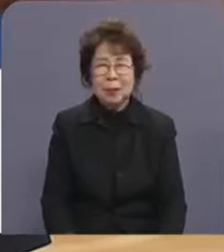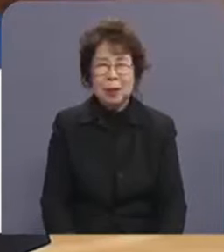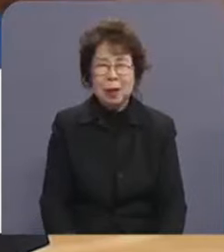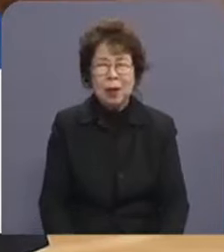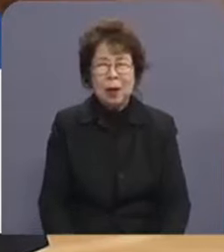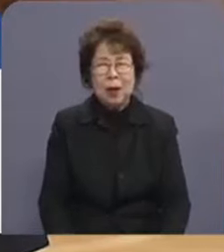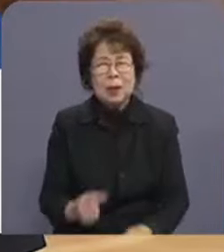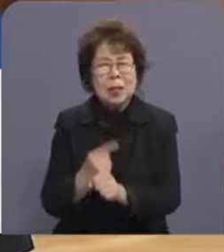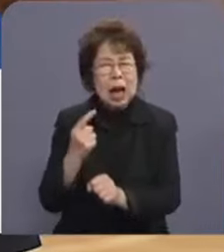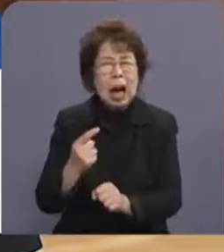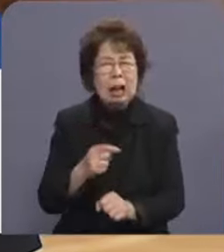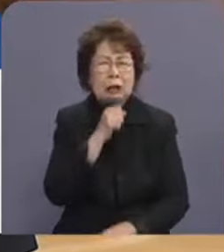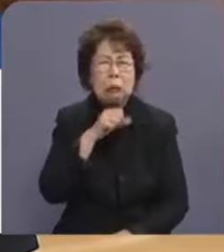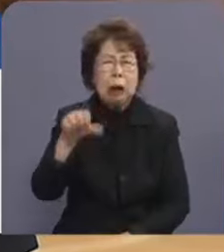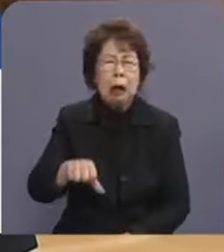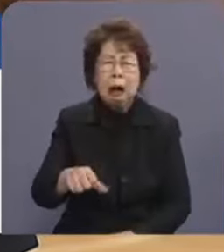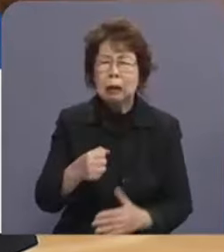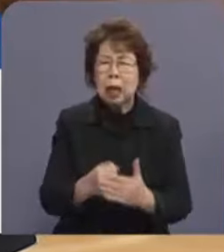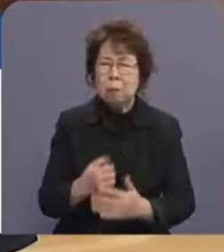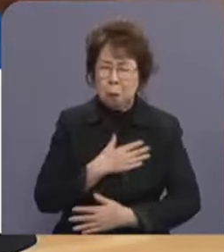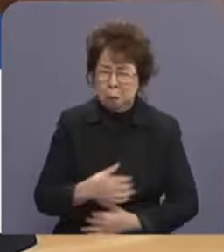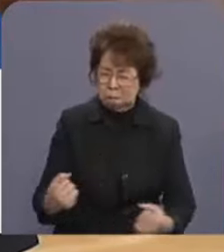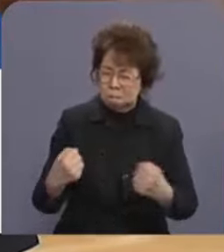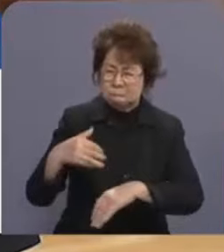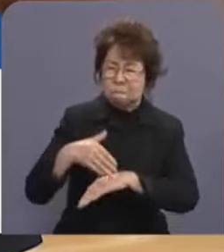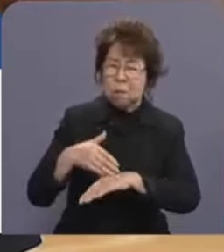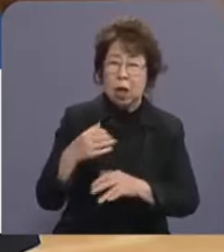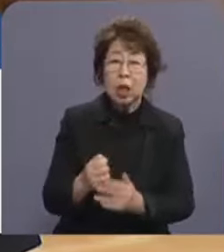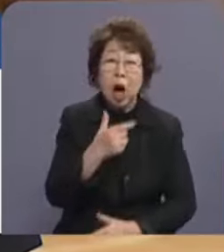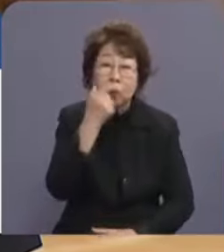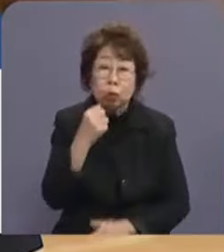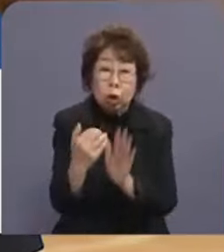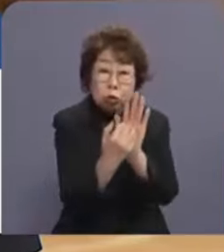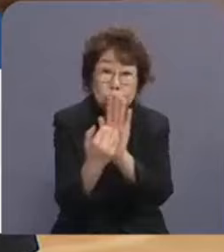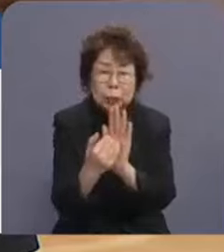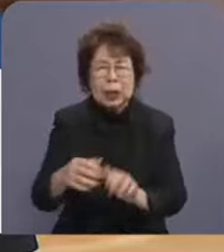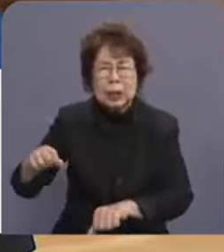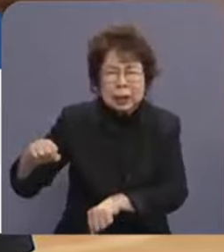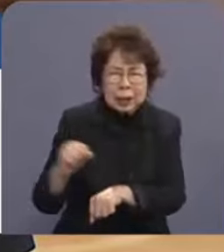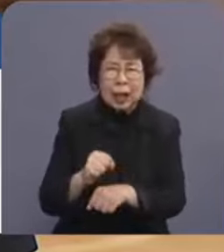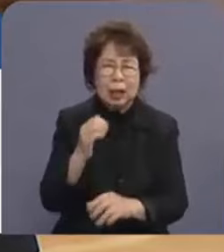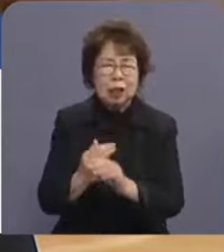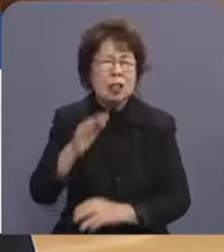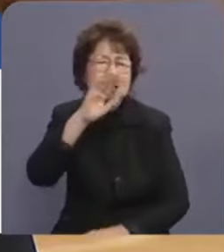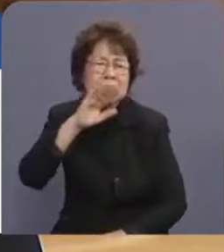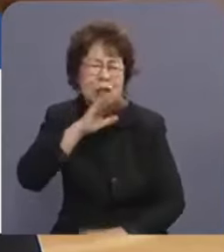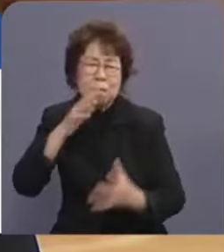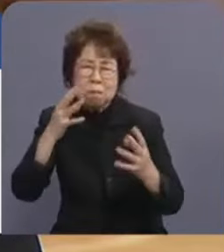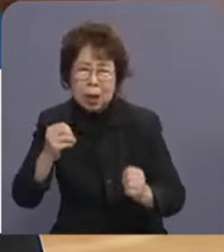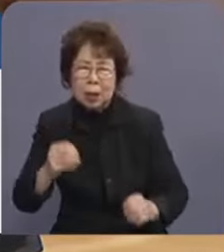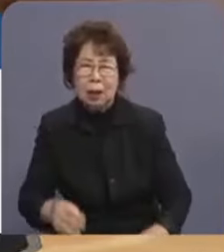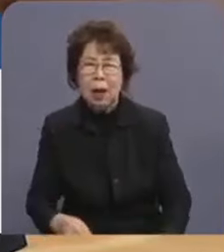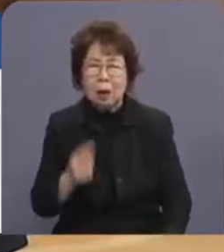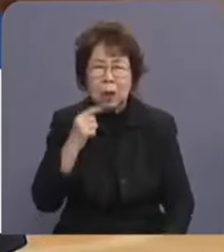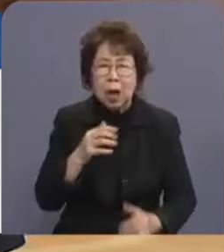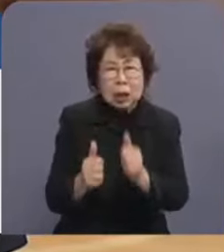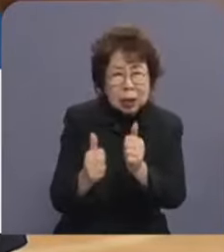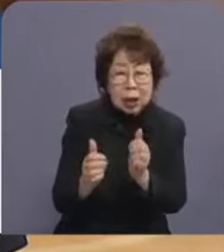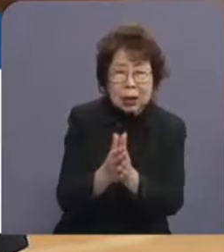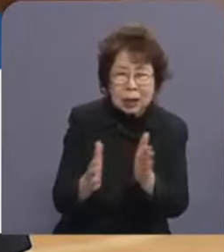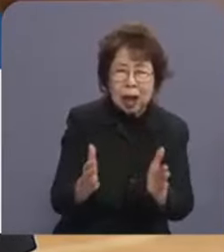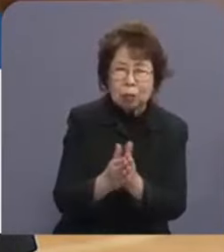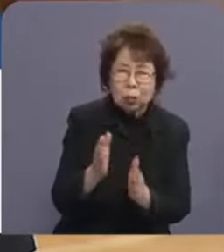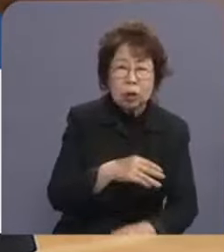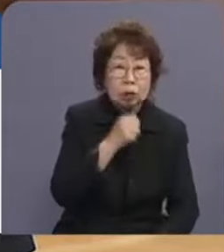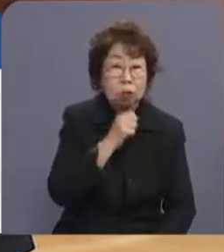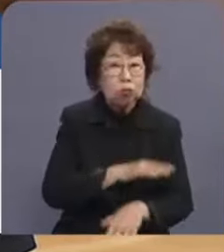보니까 네, 저희가 좀 체력 훈련도 많이 했고 또 부족했던 수비 이런 부분에 있어서 네, 정말 연습을 많이 했거든요. 그러다 보니까 시즌 시작을 하면서